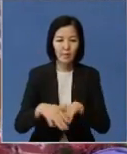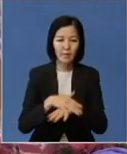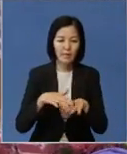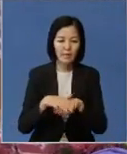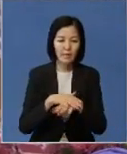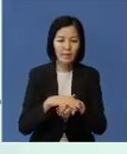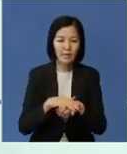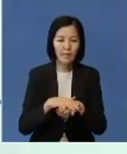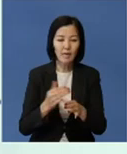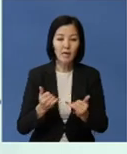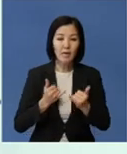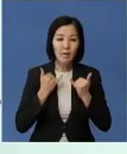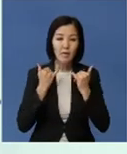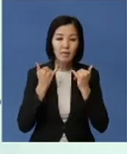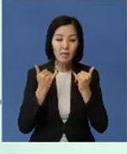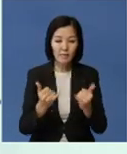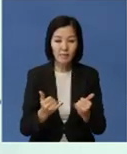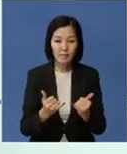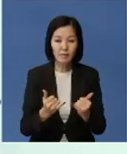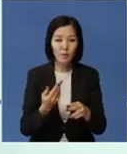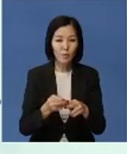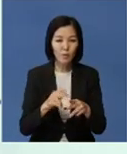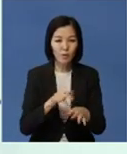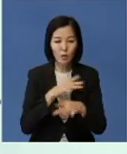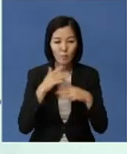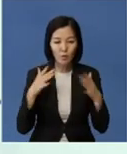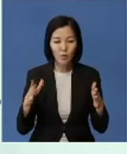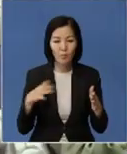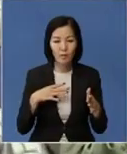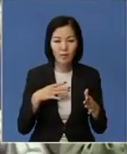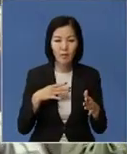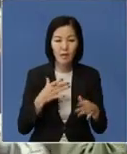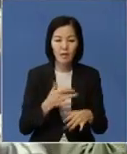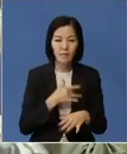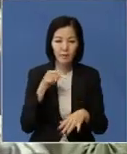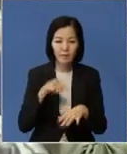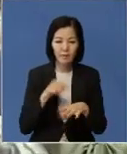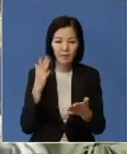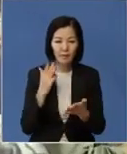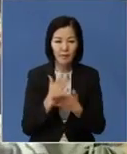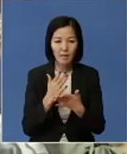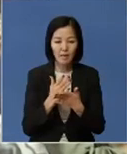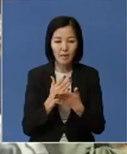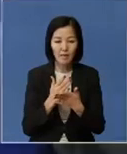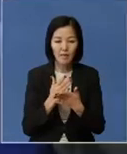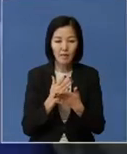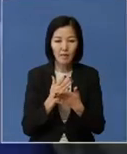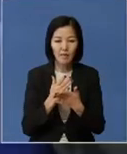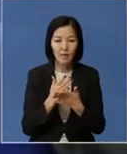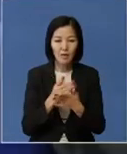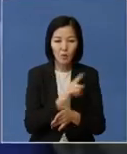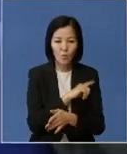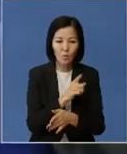мен кішінің ізет құрметінен асқан сый болмас. Ақын тебіренді де толқыды, ел мен жұрттан айналды,